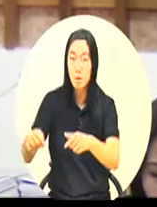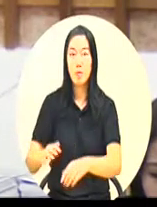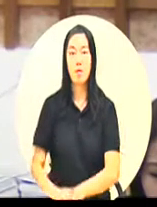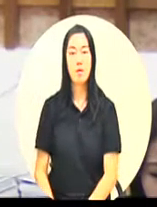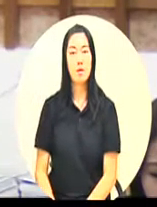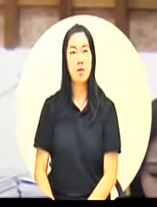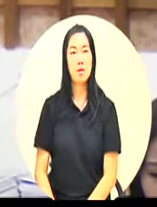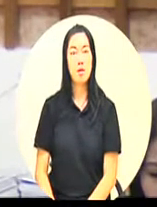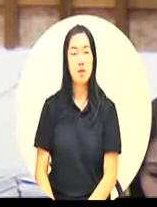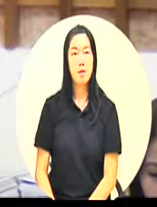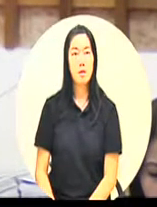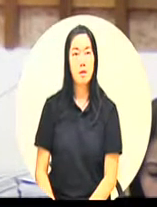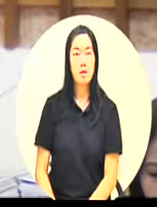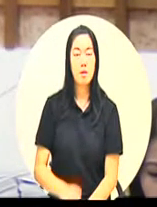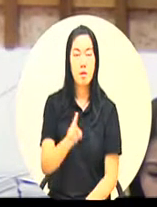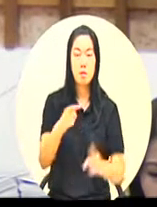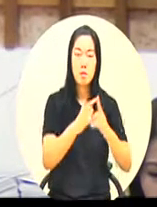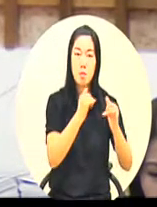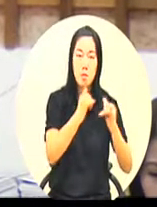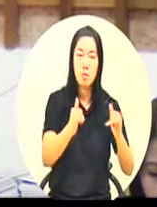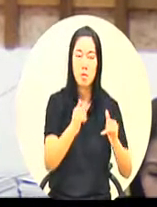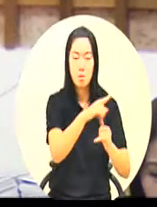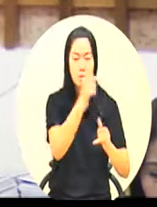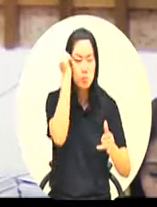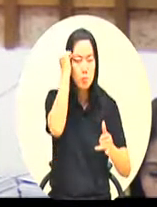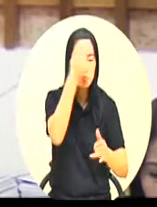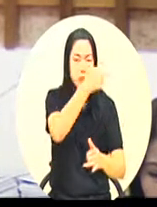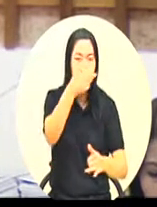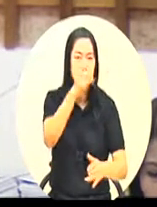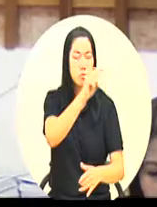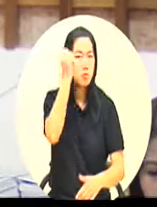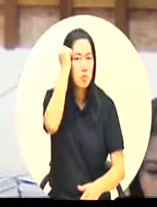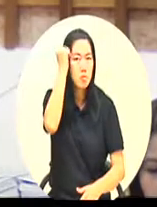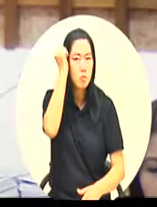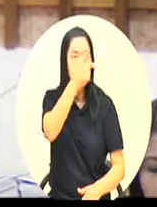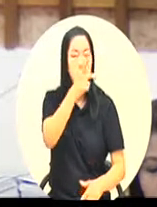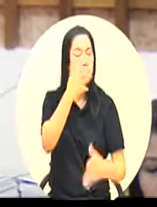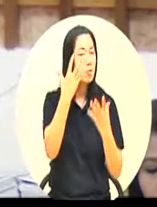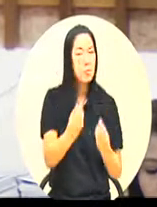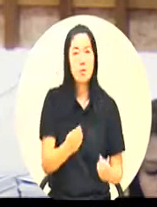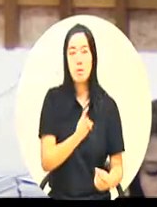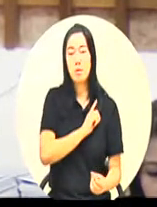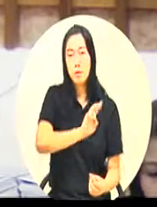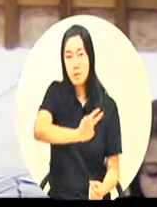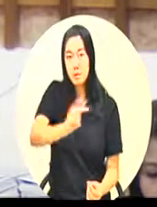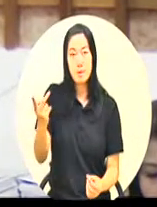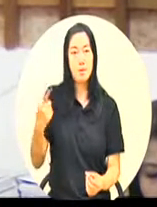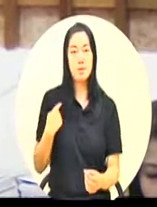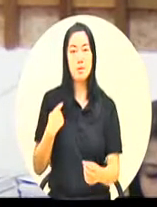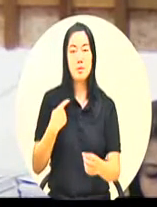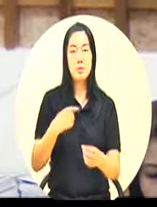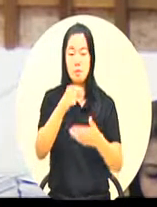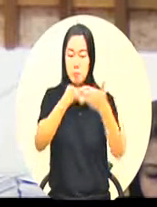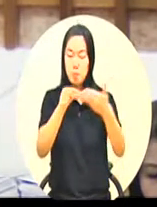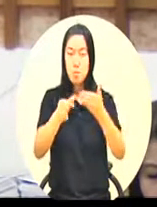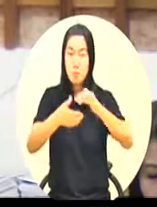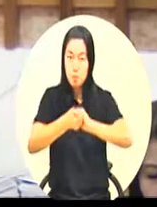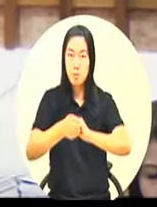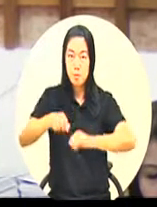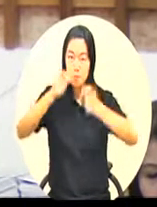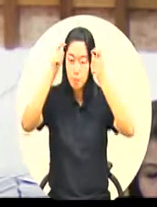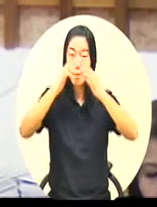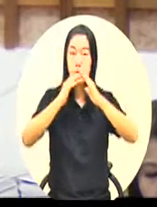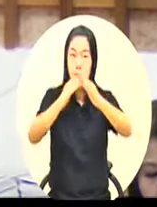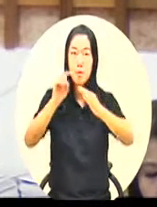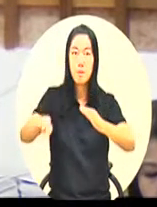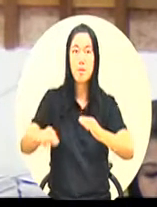歌咏起名去北宫哪一个英文字母代表什么县哈，不如我们就把它明文规定，伫歌咏区，